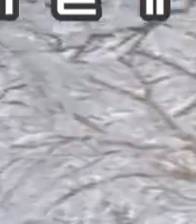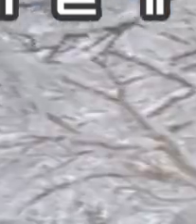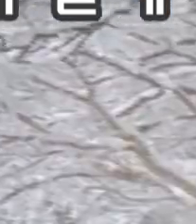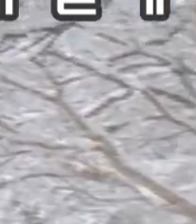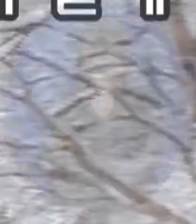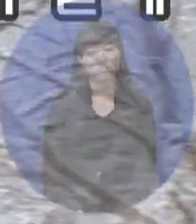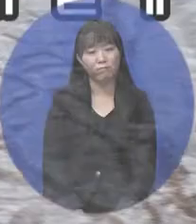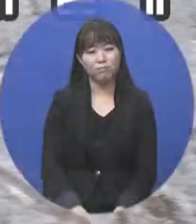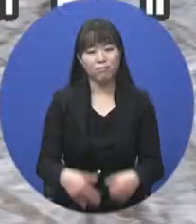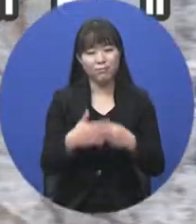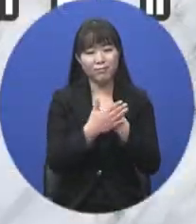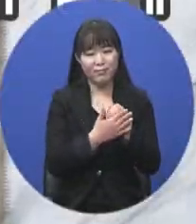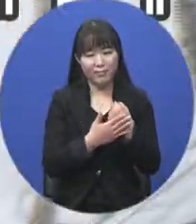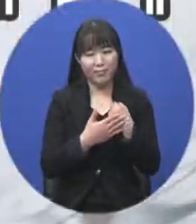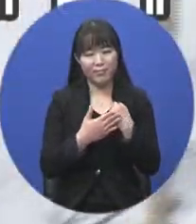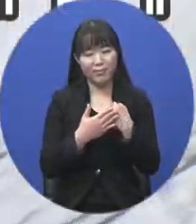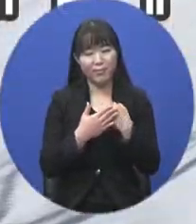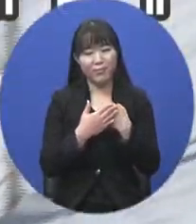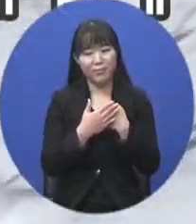으